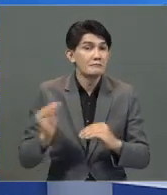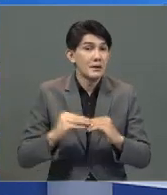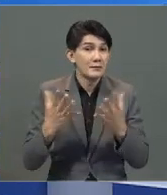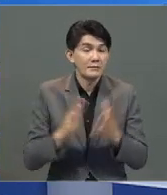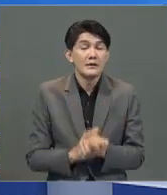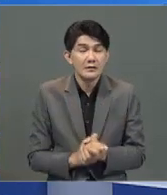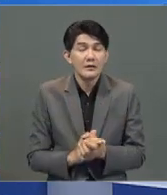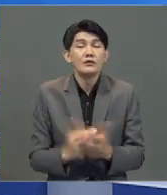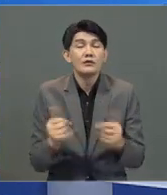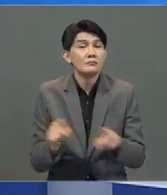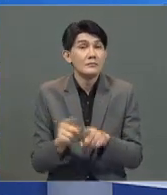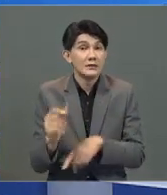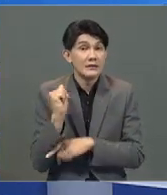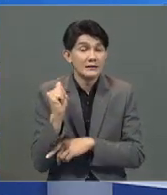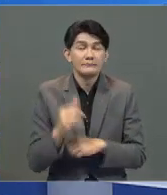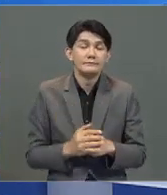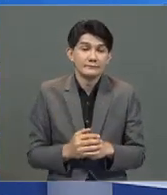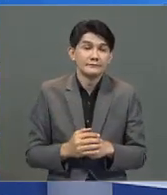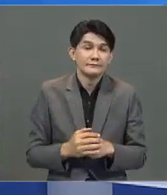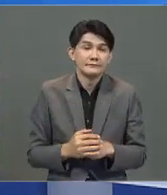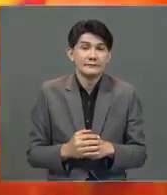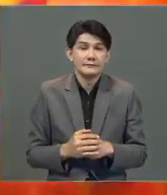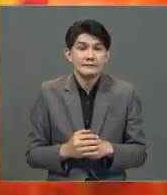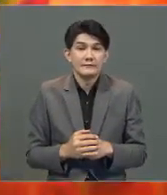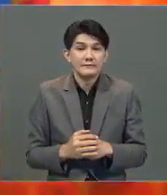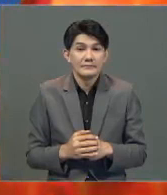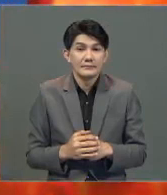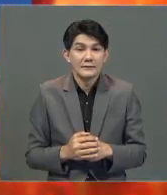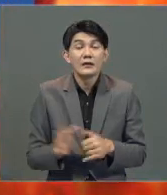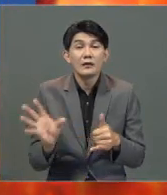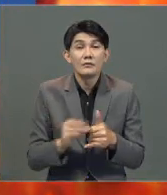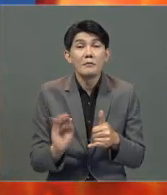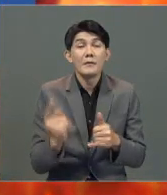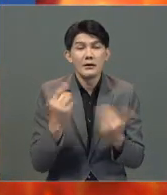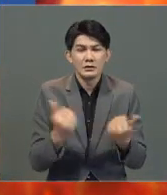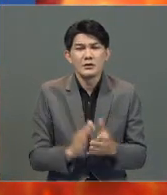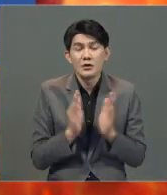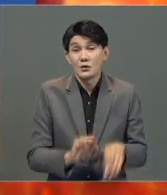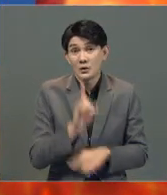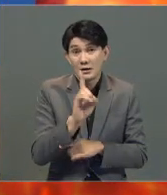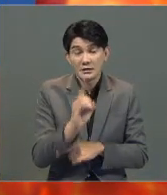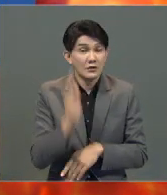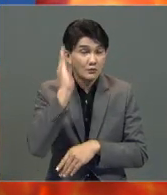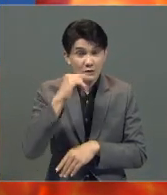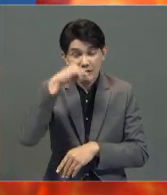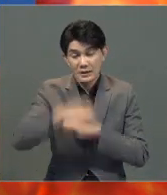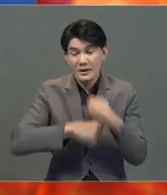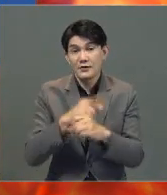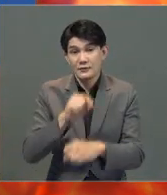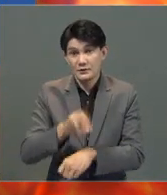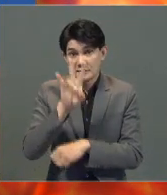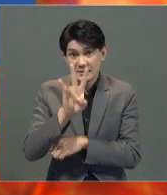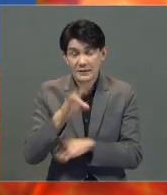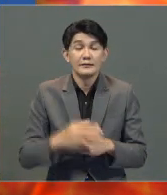มีเพิ่มขึ้นนะคะทำให้ตัวเลขนั้นยังคงที่เท่าเดิมเช่นกันค่ะสำหรับผู้ติดเชื้อรายใหม่ 1คนวันนี้ค่ะเป็นชายไทยอายุ